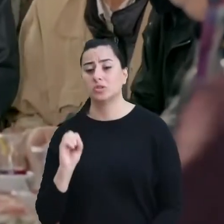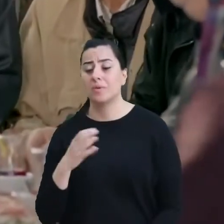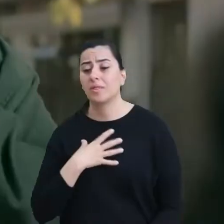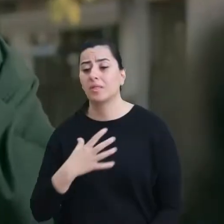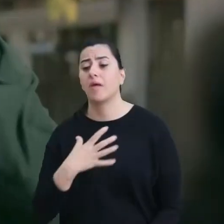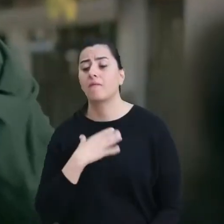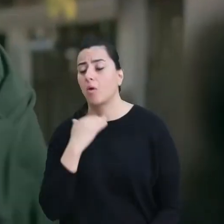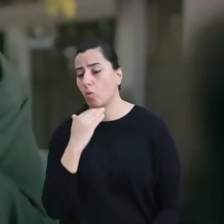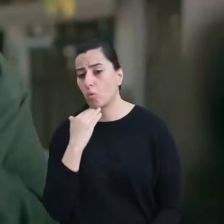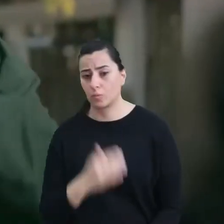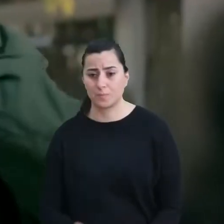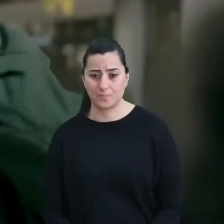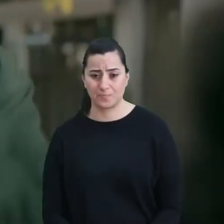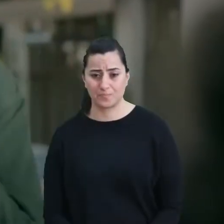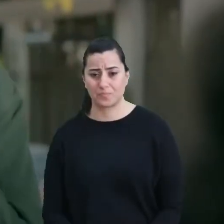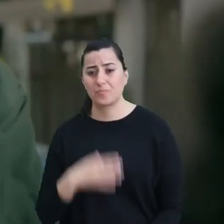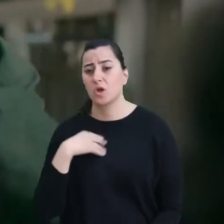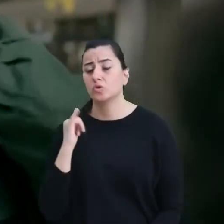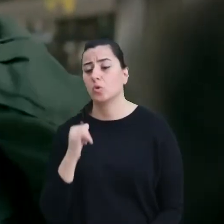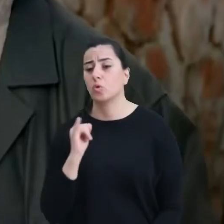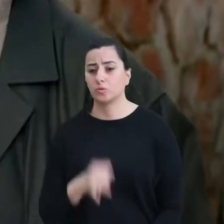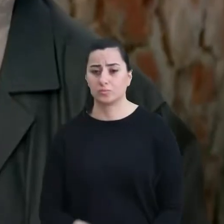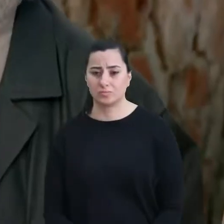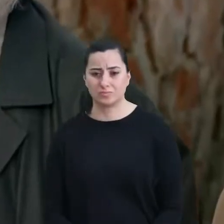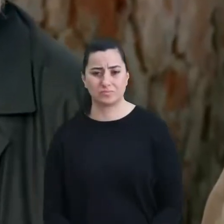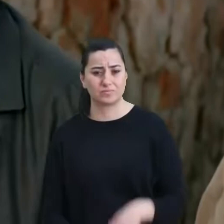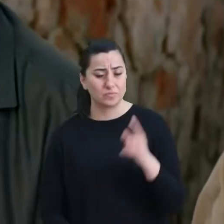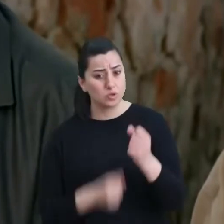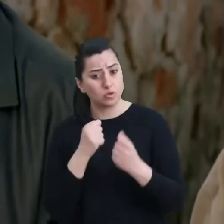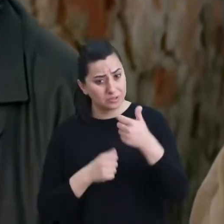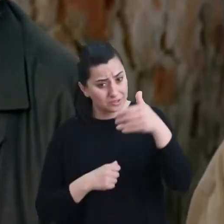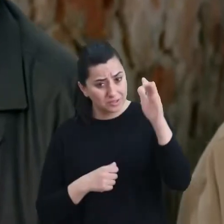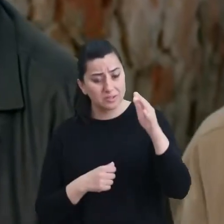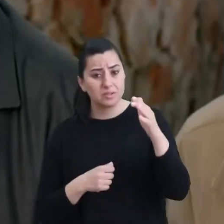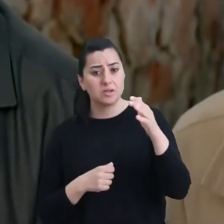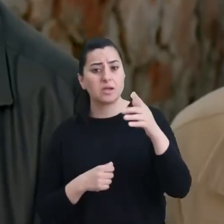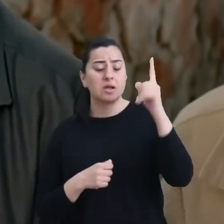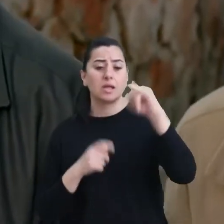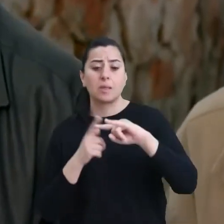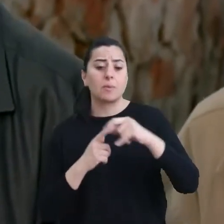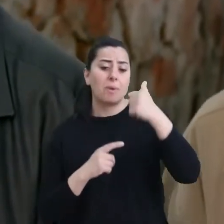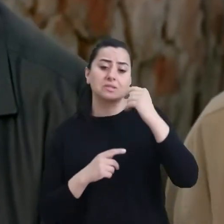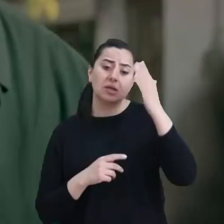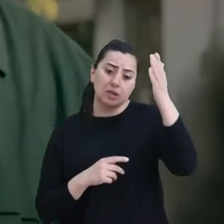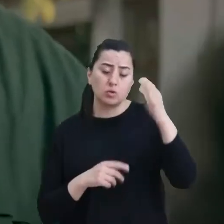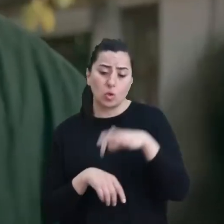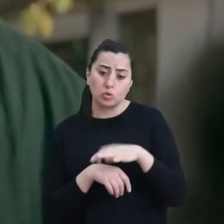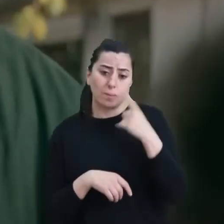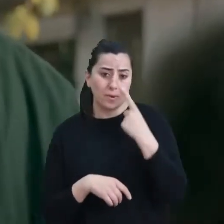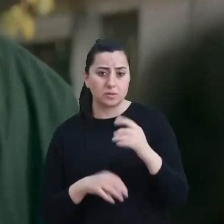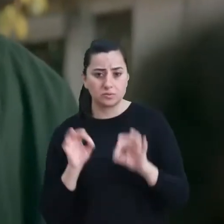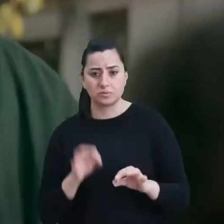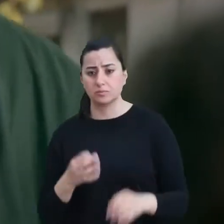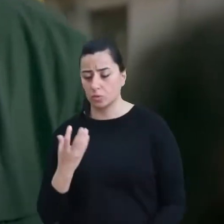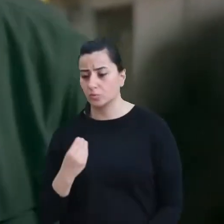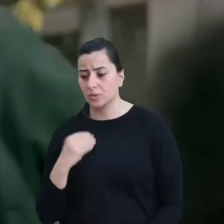Nefes falan alamıyorum ben. Vallahi çok kötüyüm ya. Üladım koş git. Hilmi başkanımı baktıracaksın. Ne yapacaksın? Koş. Çok